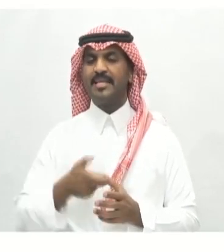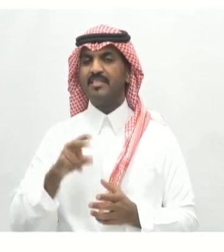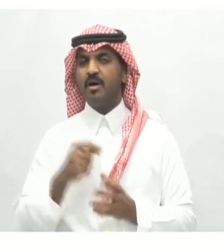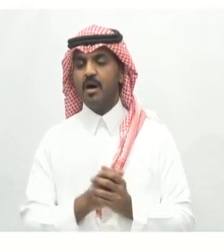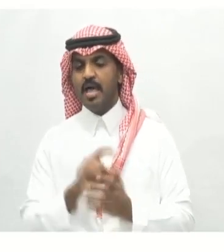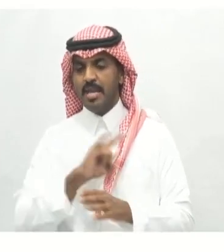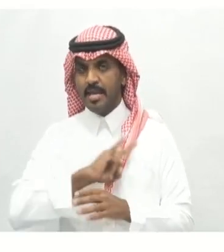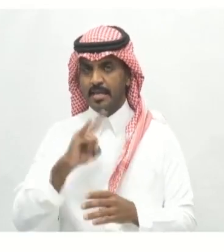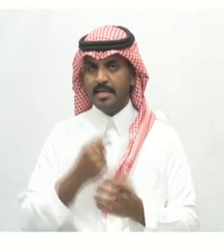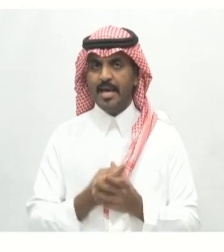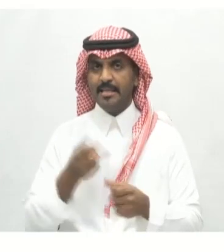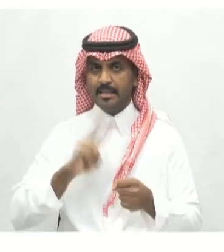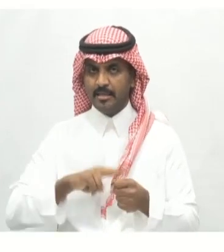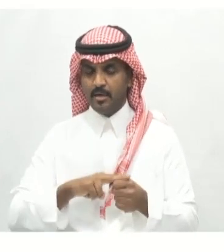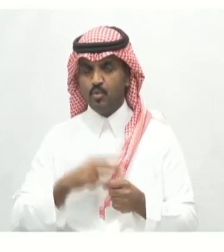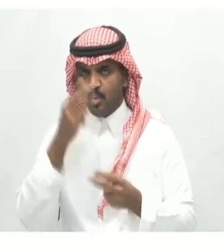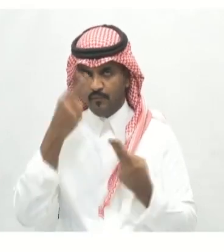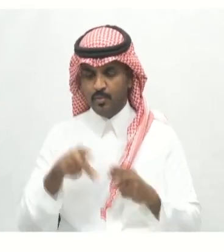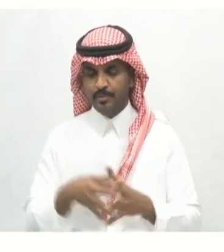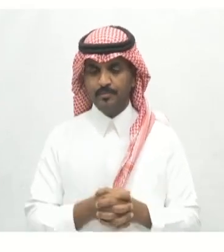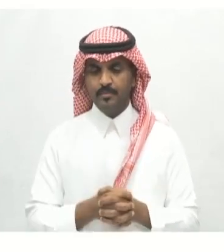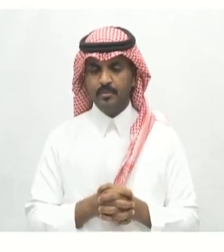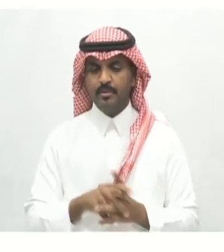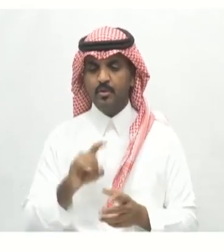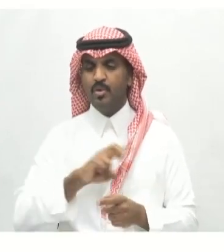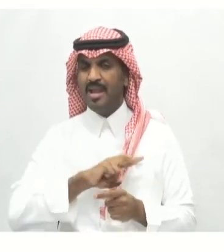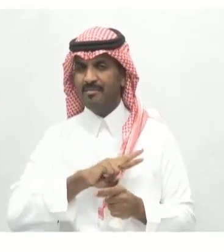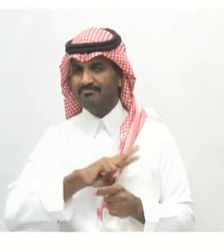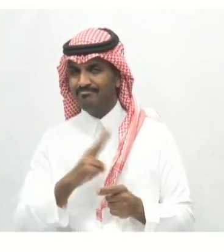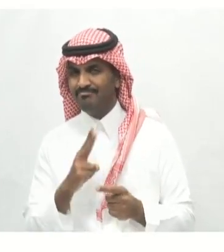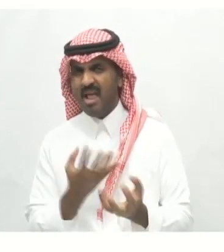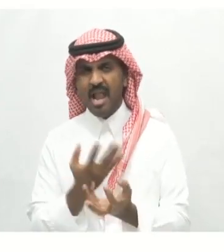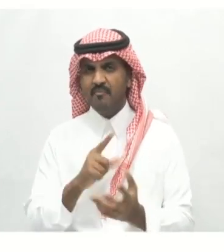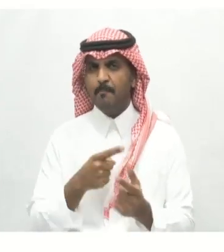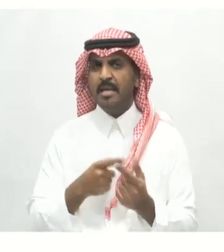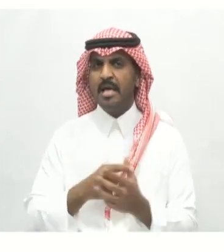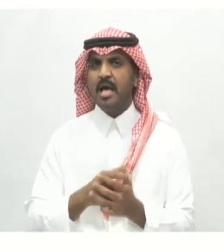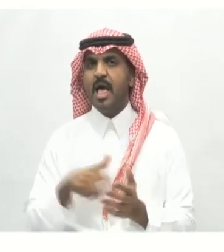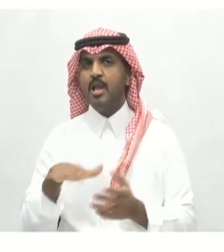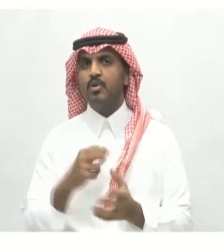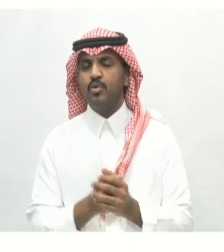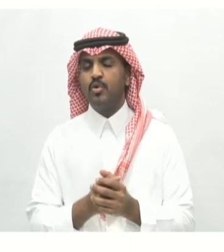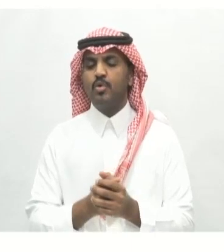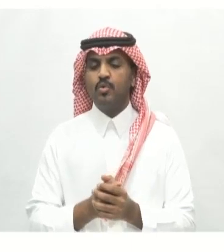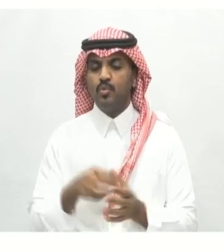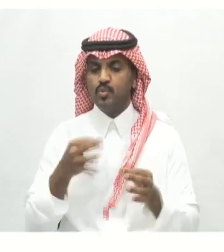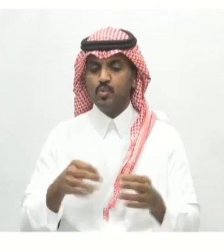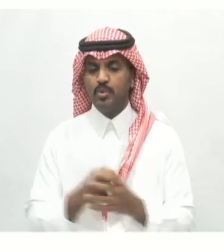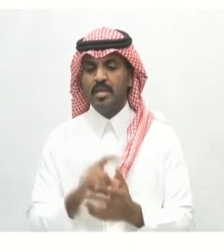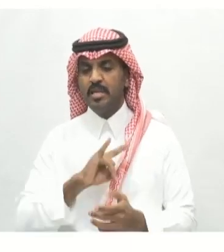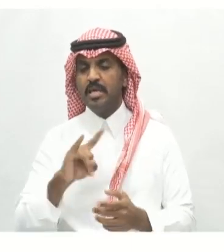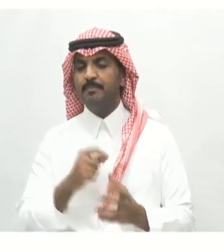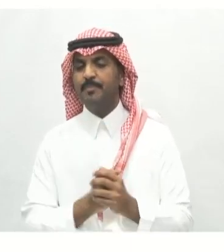التكرار والفوريه لا خلاف بين اهل الاصول رحمهم الله تعالى في ان النهي